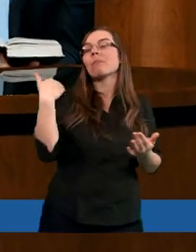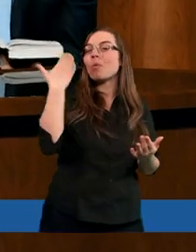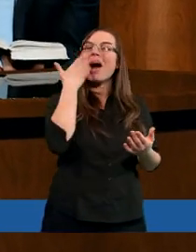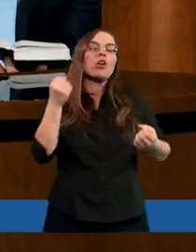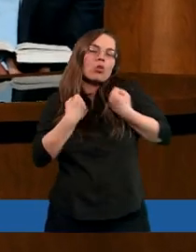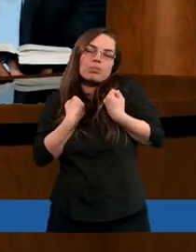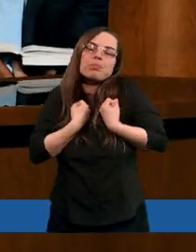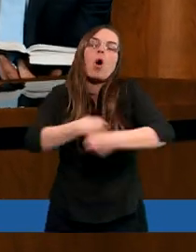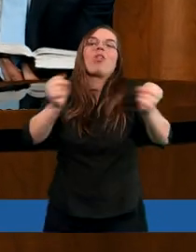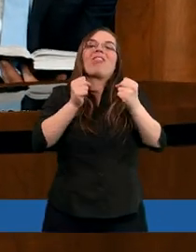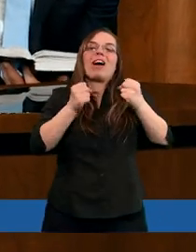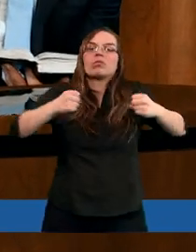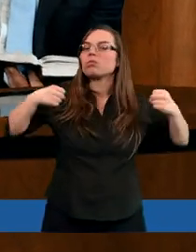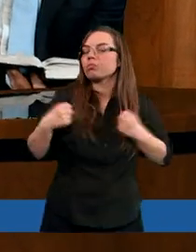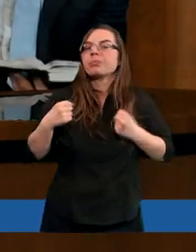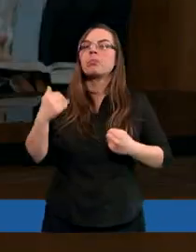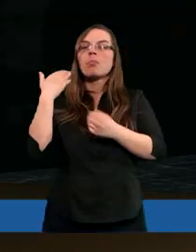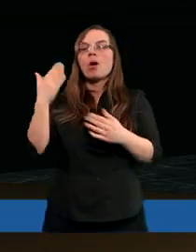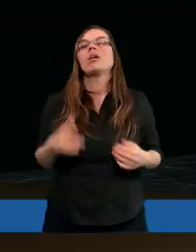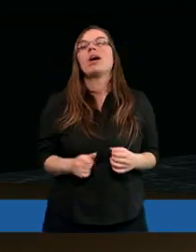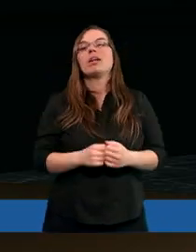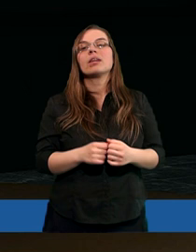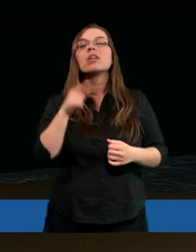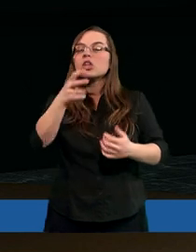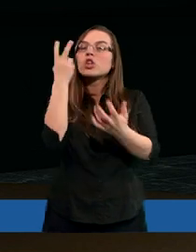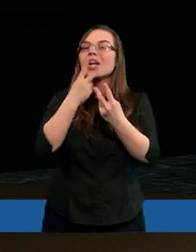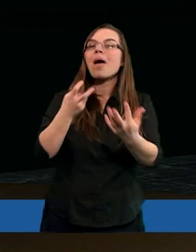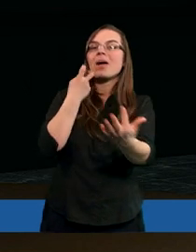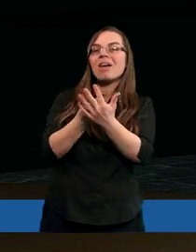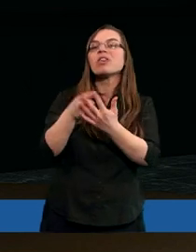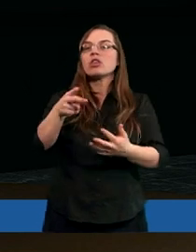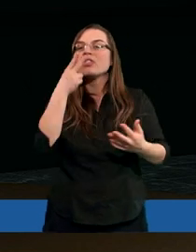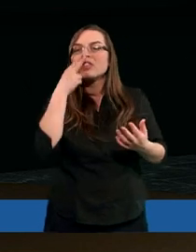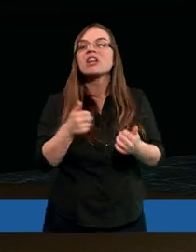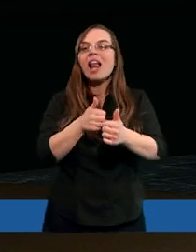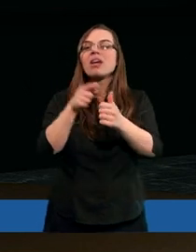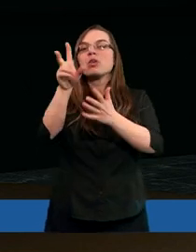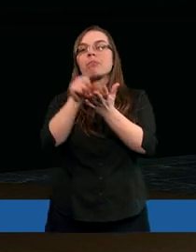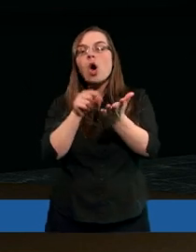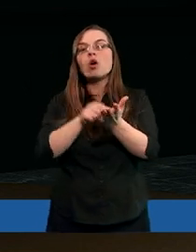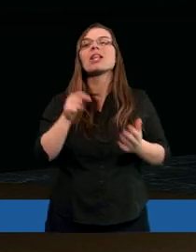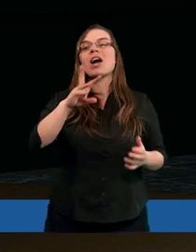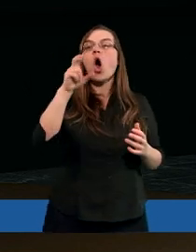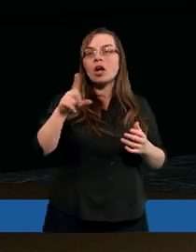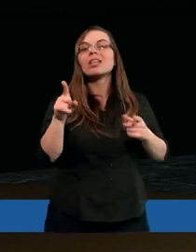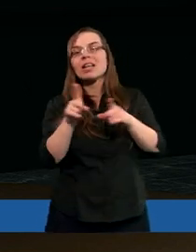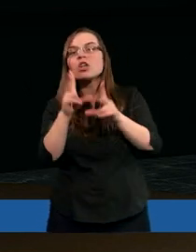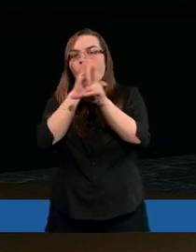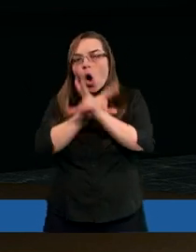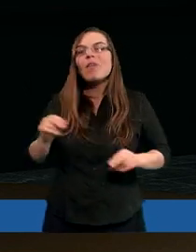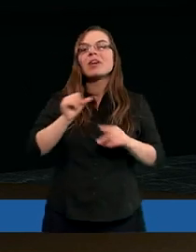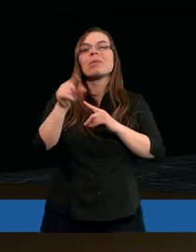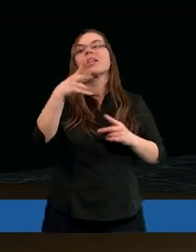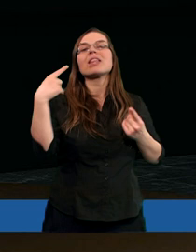śmiały. I zresztą, kiedy czytamy Ewangelię, to właśnie tak widzimy Piotra. Owszem, niekiedy, jak tutaj Zbyszek mówił,